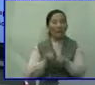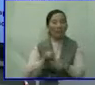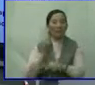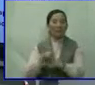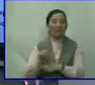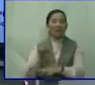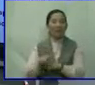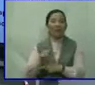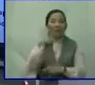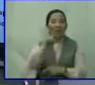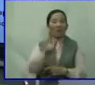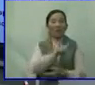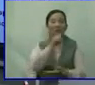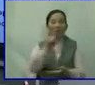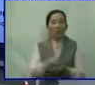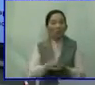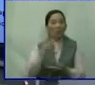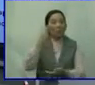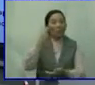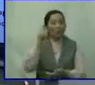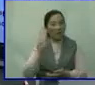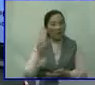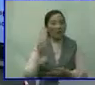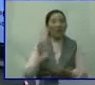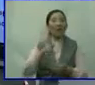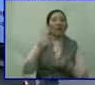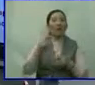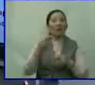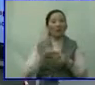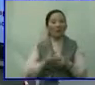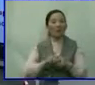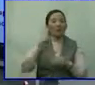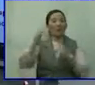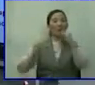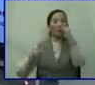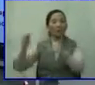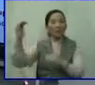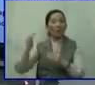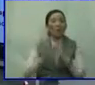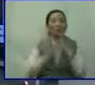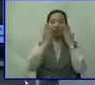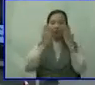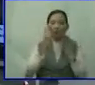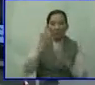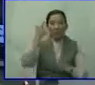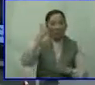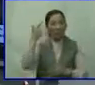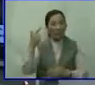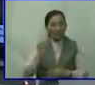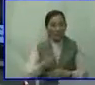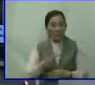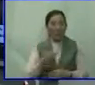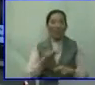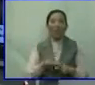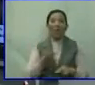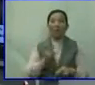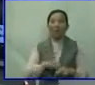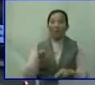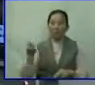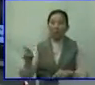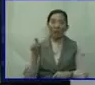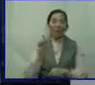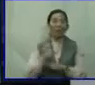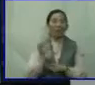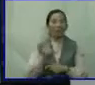То есть вы должны уметь графики и диаграммы читать грамотно. Вот эта